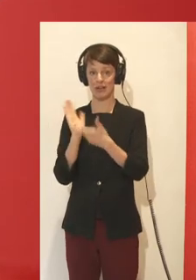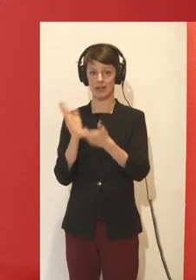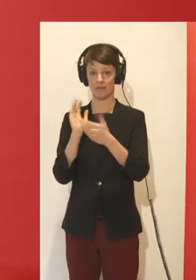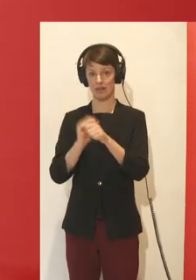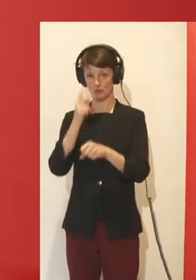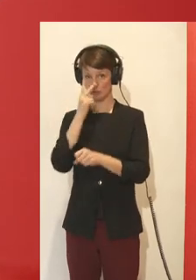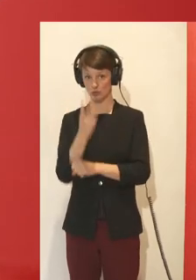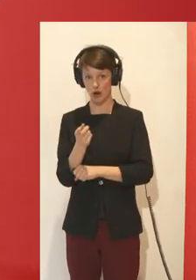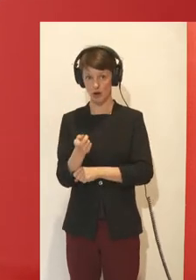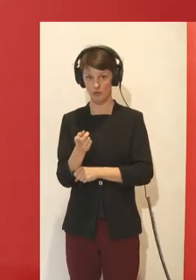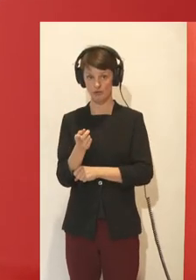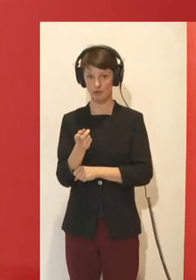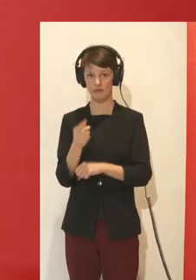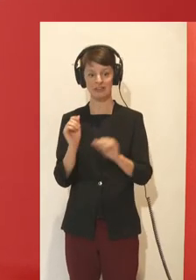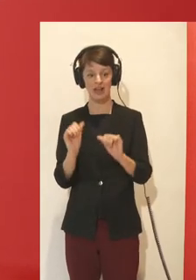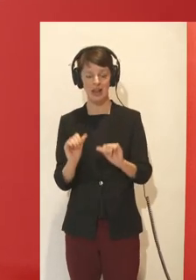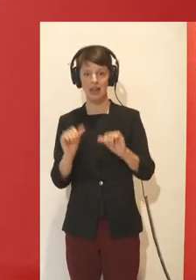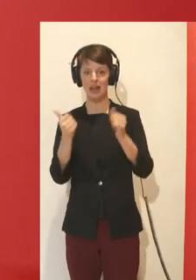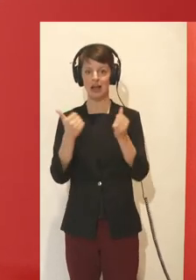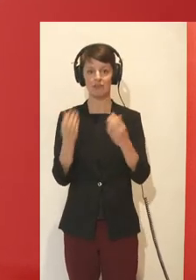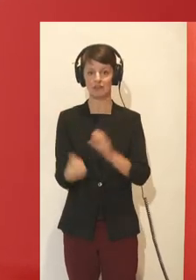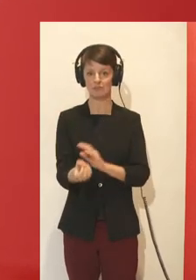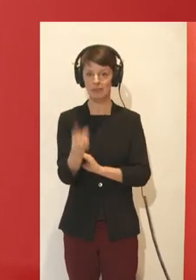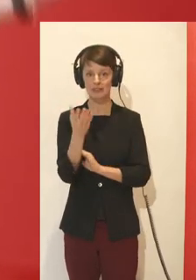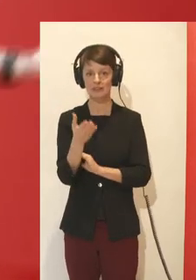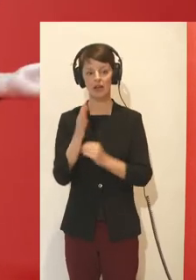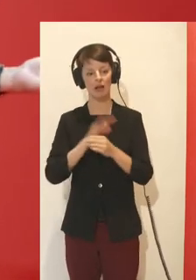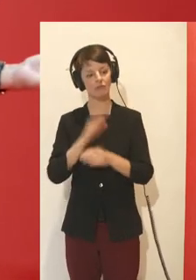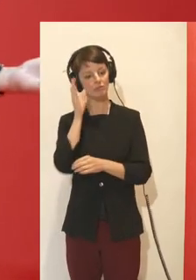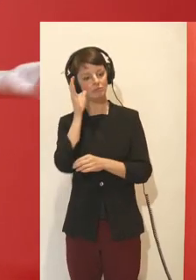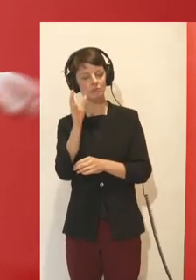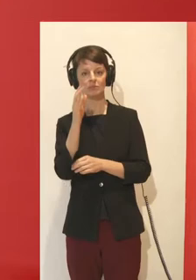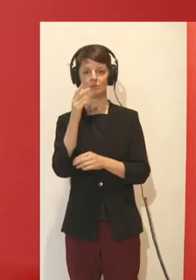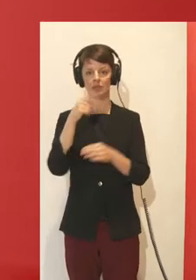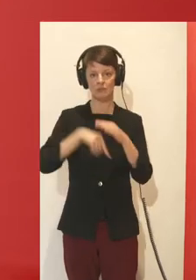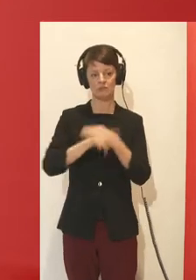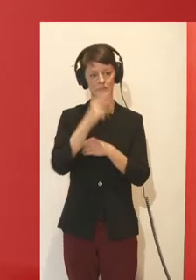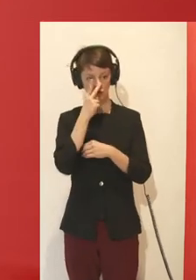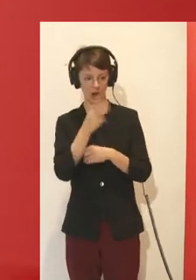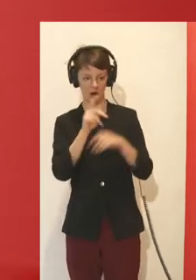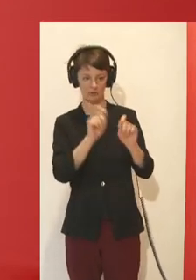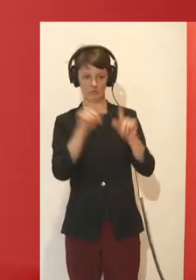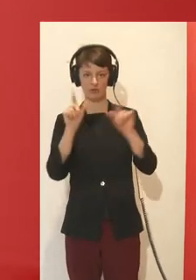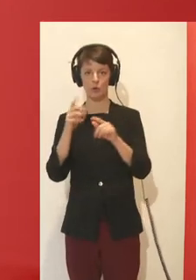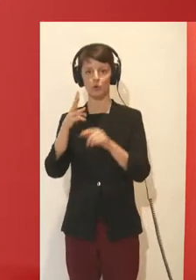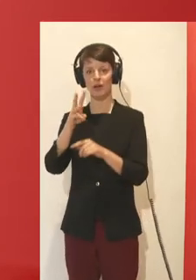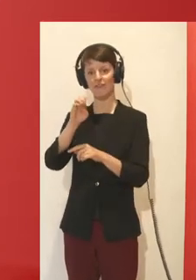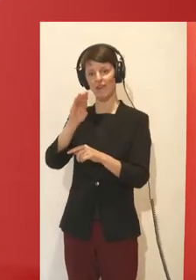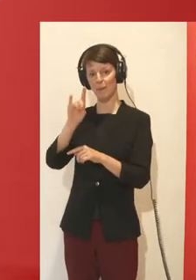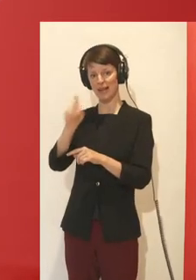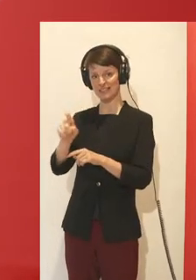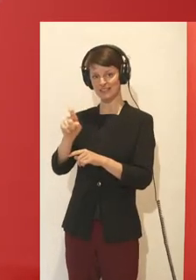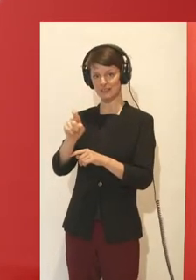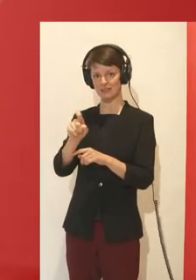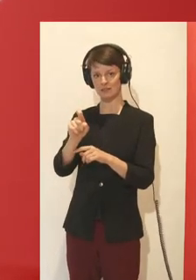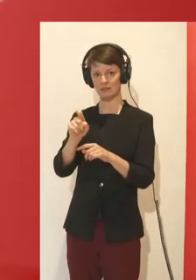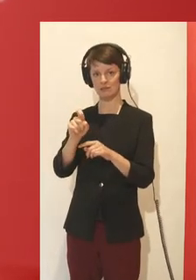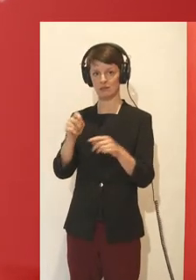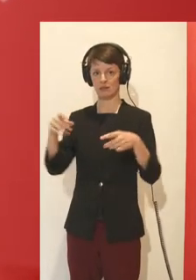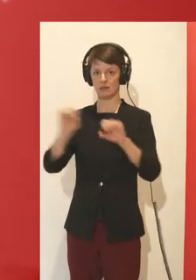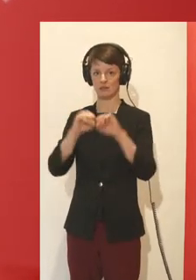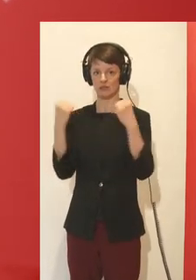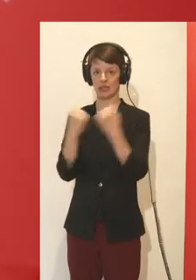ihr schaut einfach das was live passiert in den studios hier vor ort aber auch in den web sessions ihr könnt aber